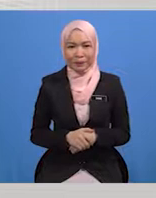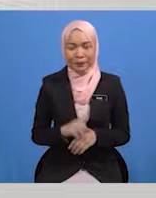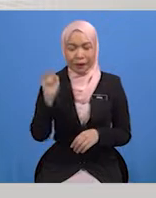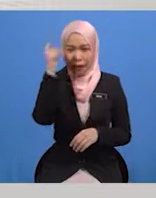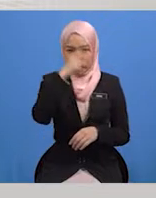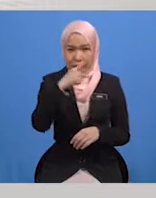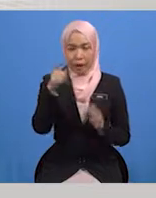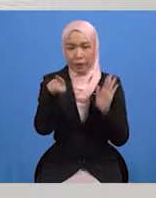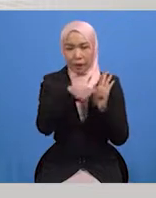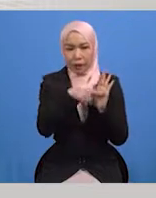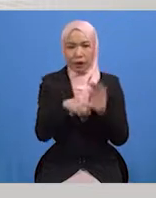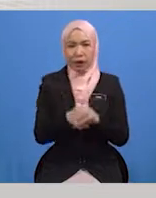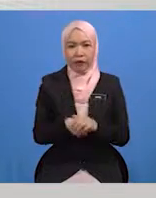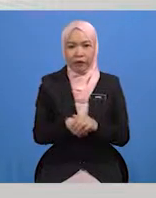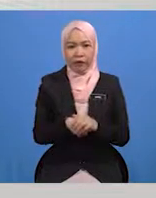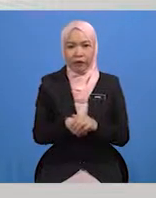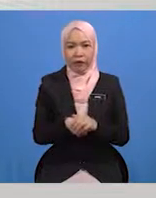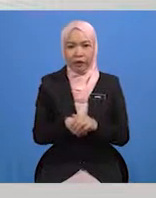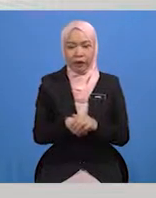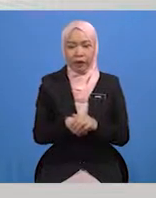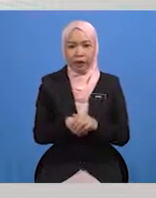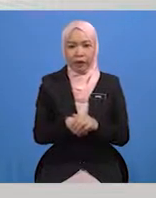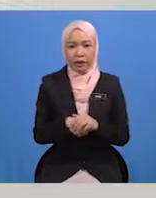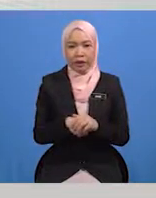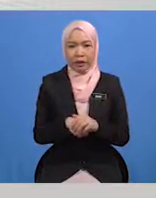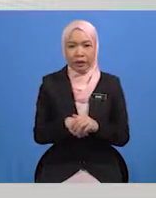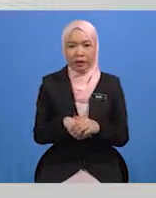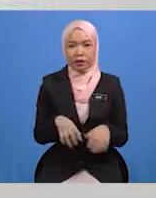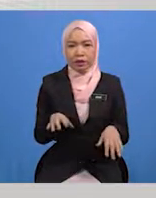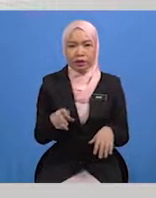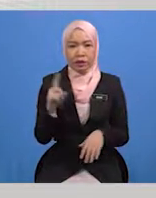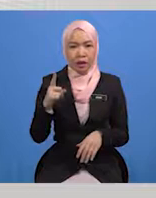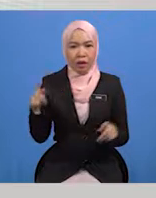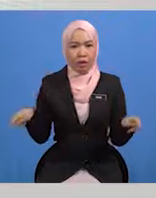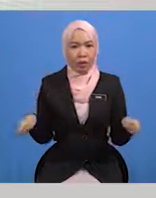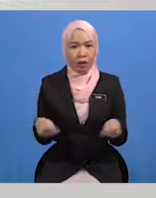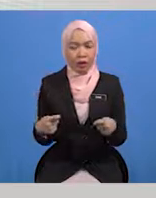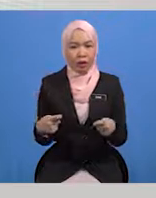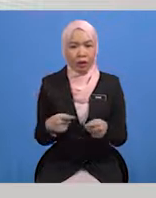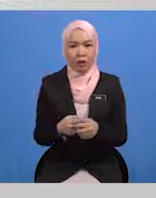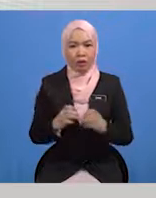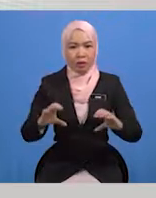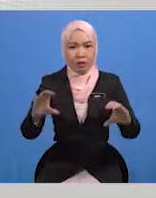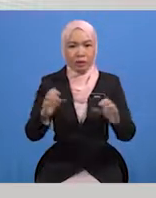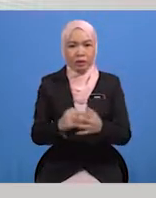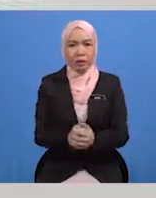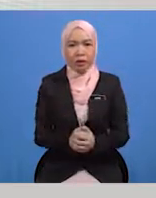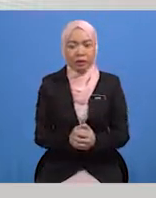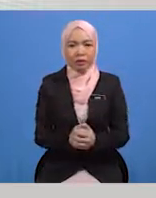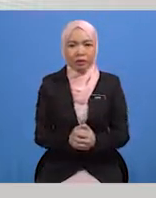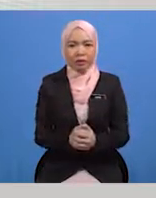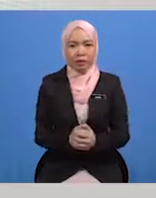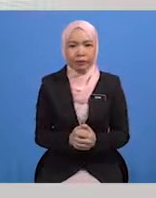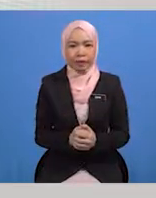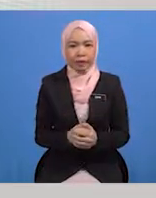Sikap negatif, seorang yang bertindak terburu-buru, seorang yang keliru, seorang